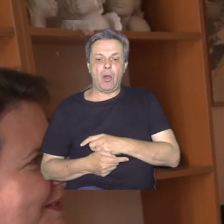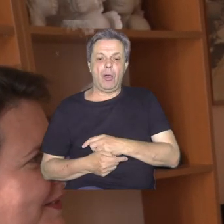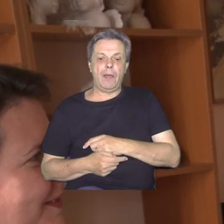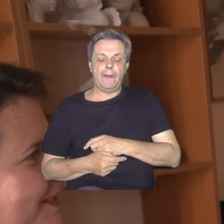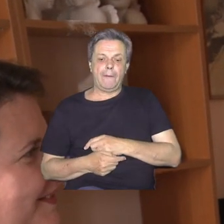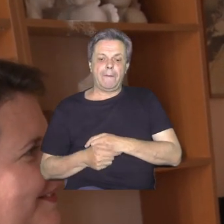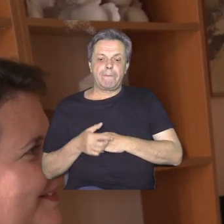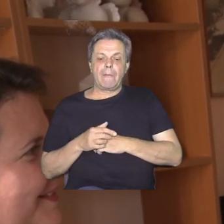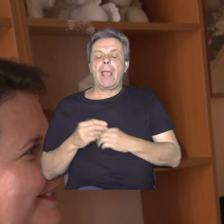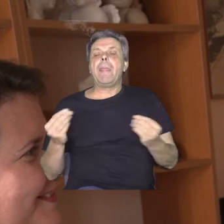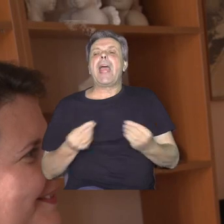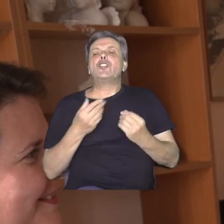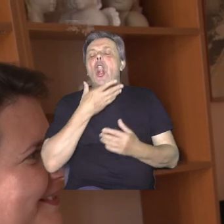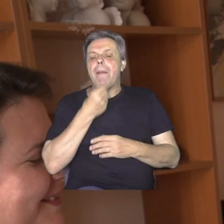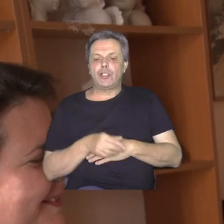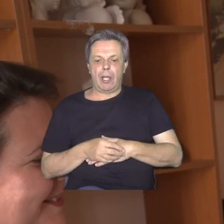nešto ljepše.